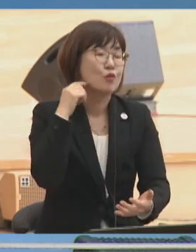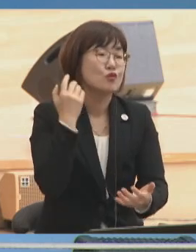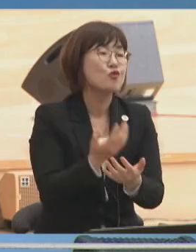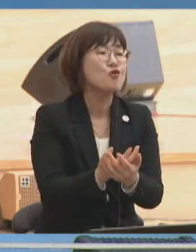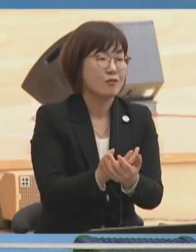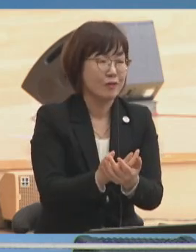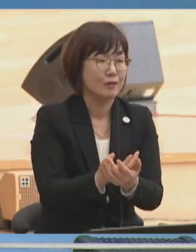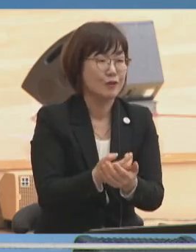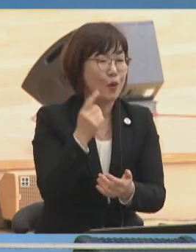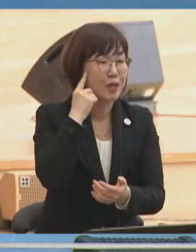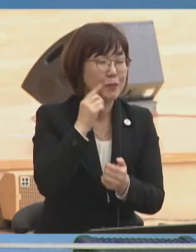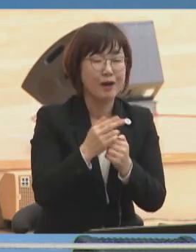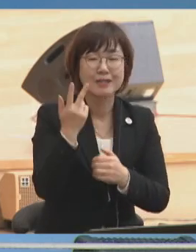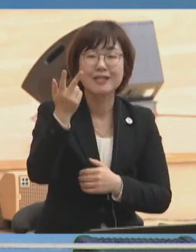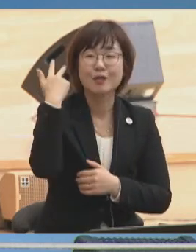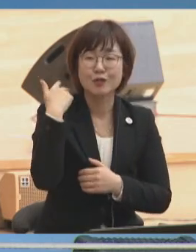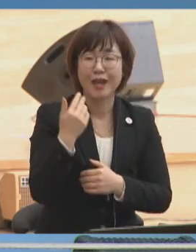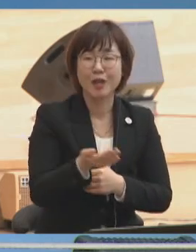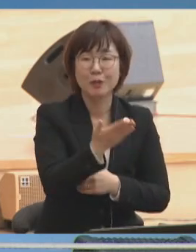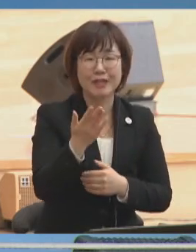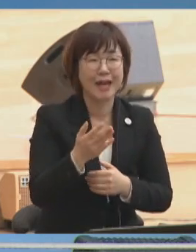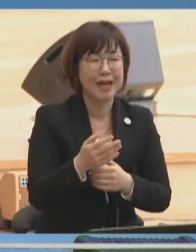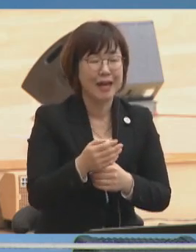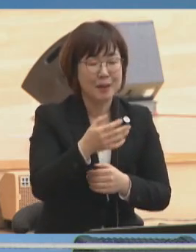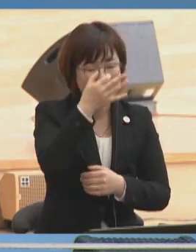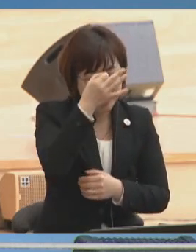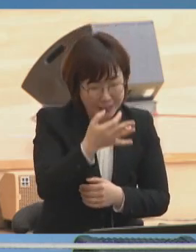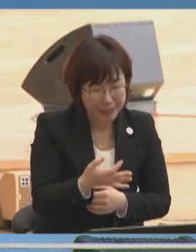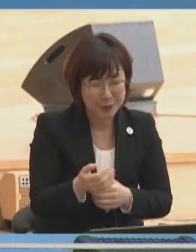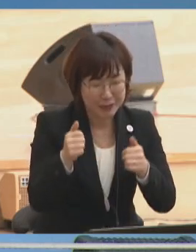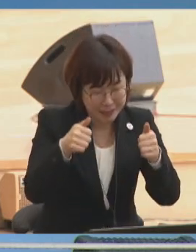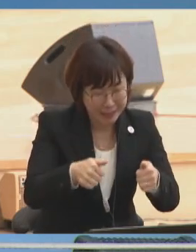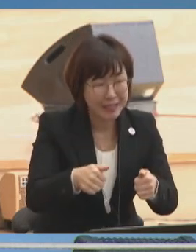지난주에 여러분에게 공개 사과했잖아요.